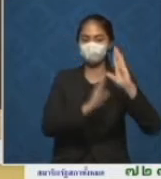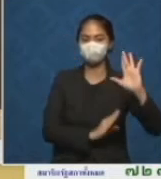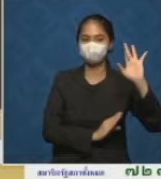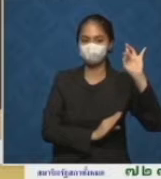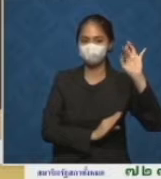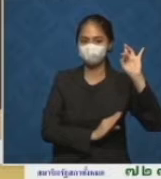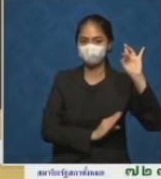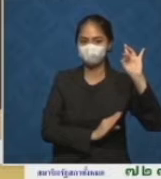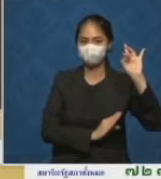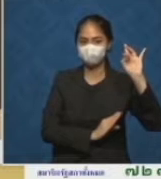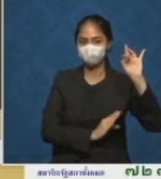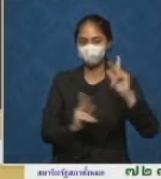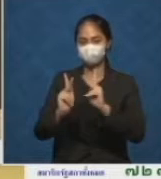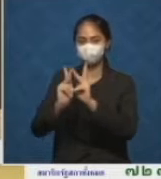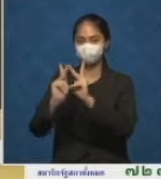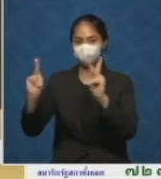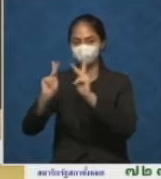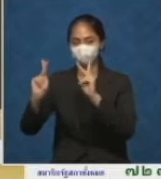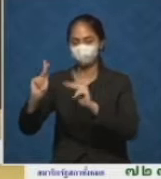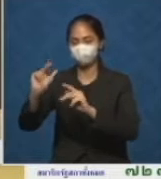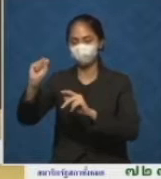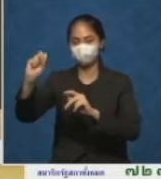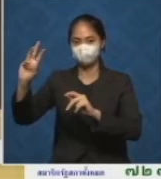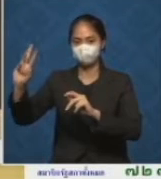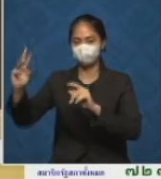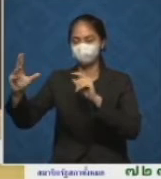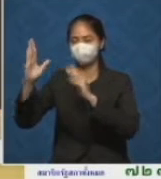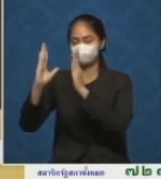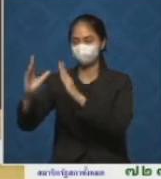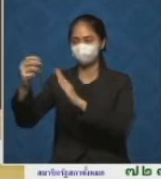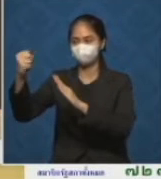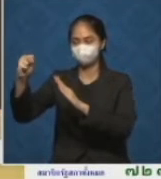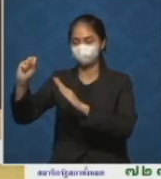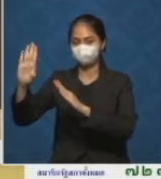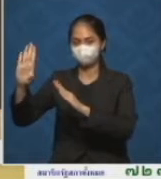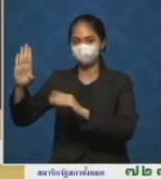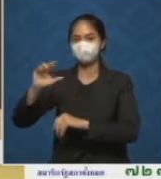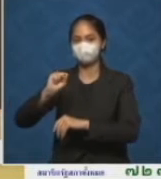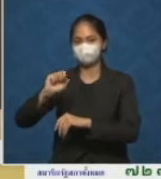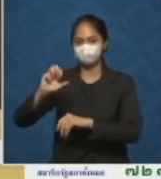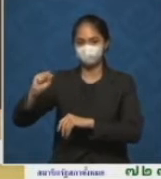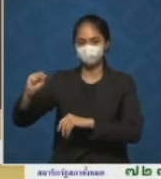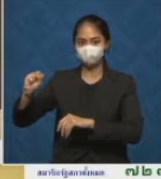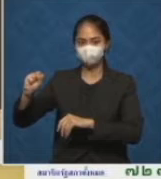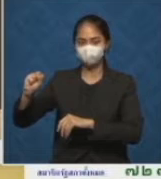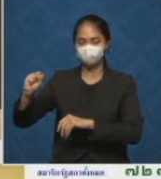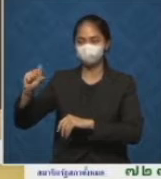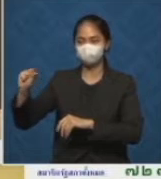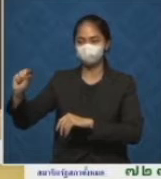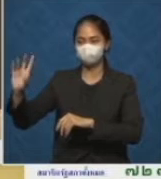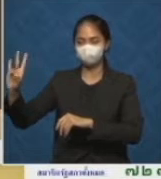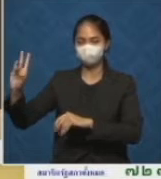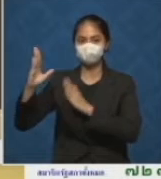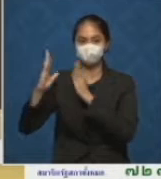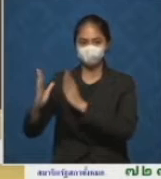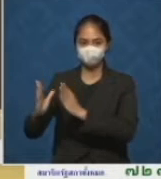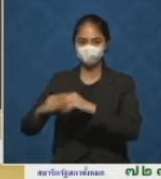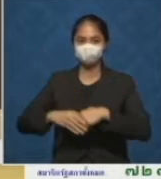ะครับสัดส่วนกรรมการของวุฒิสภา14ท่านสัดส่วนของสมาชิกสภาผู้แทนราษฎร27ท่านน